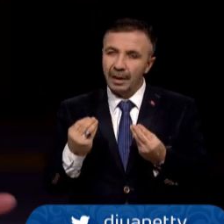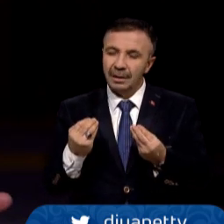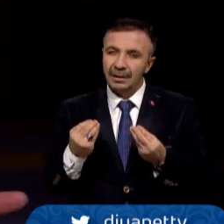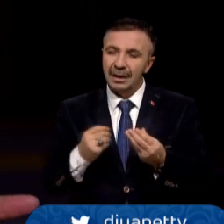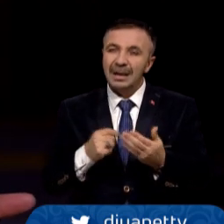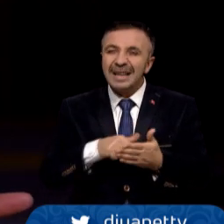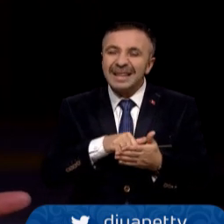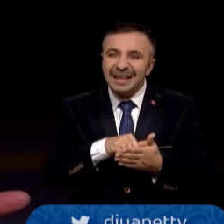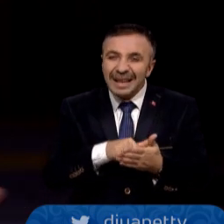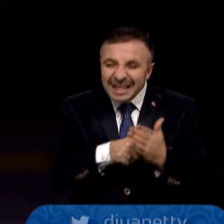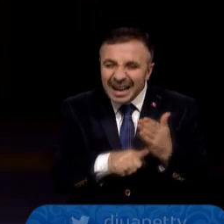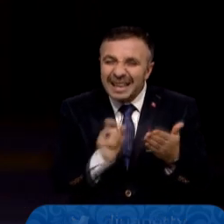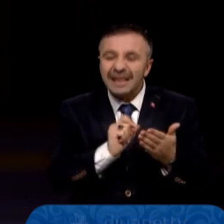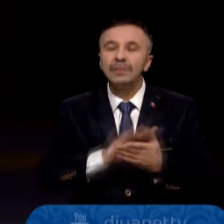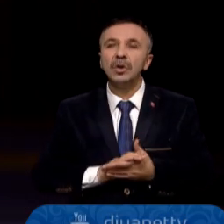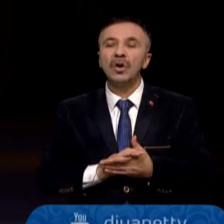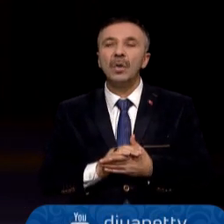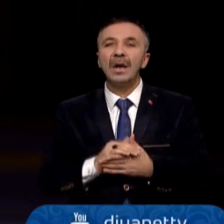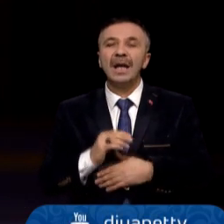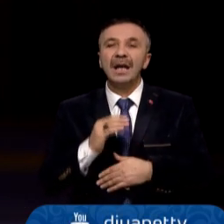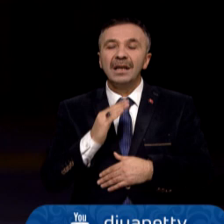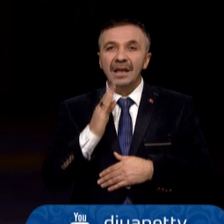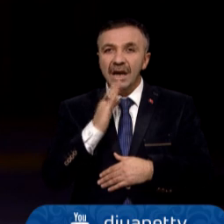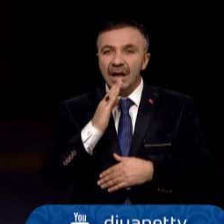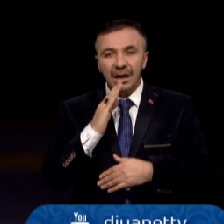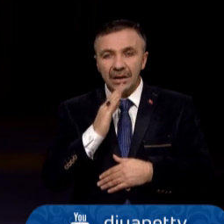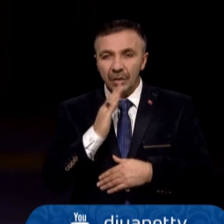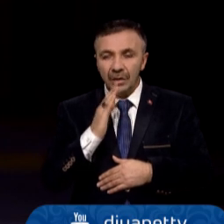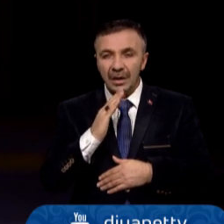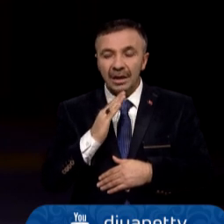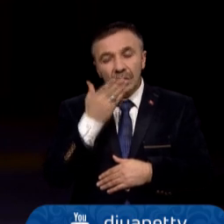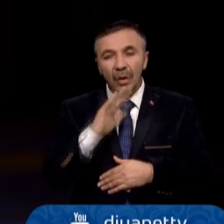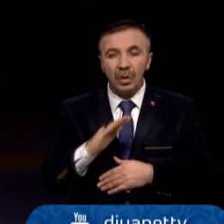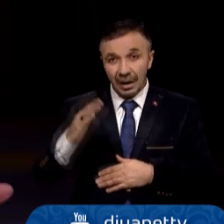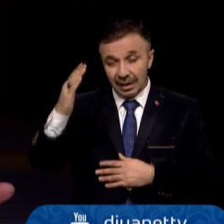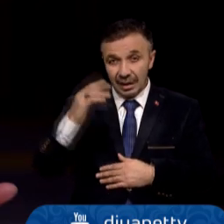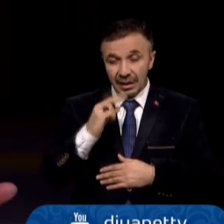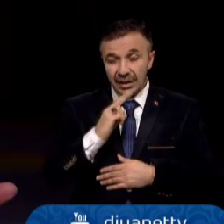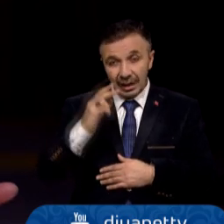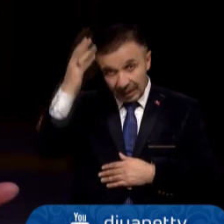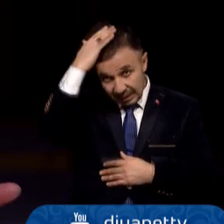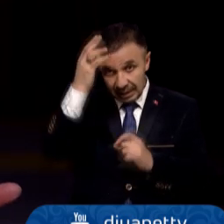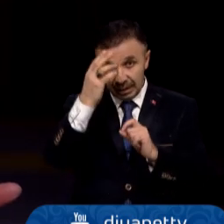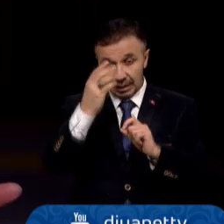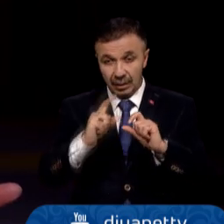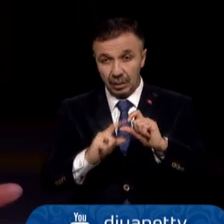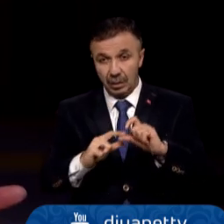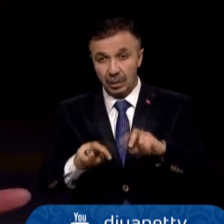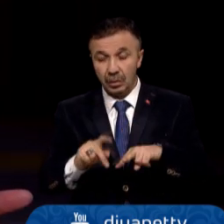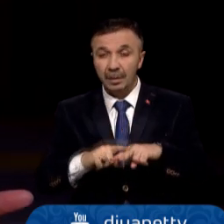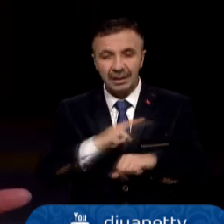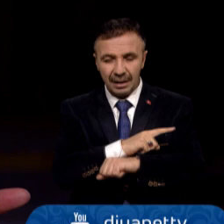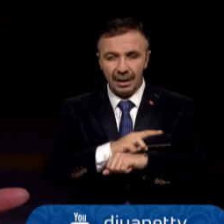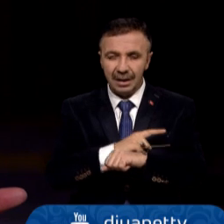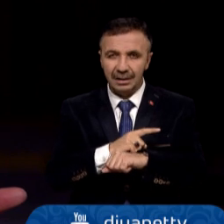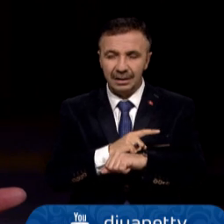tarih atılmıyor O zaman böyle kağıtlar yok Kağıt Hazreti Osman Efendimiz zamanında gelecek